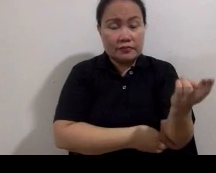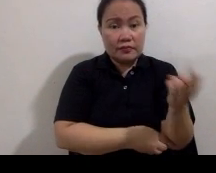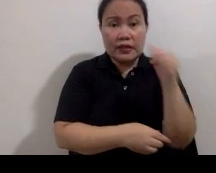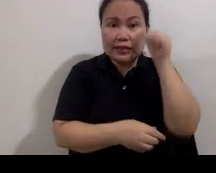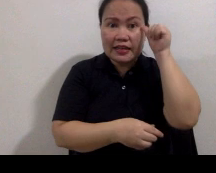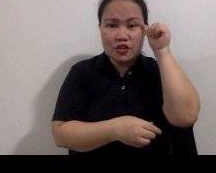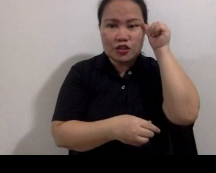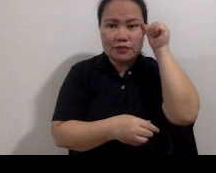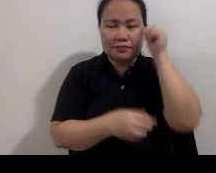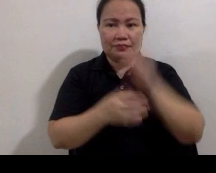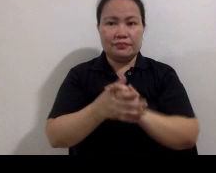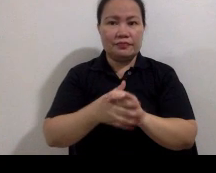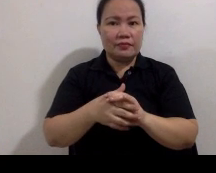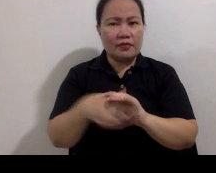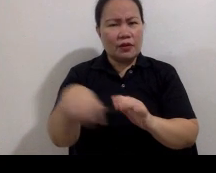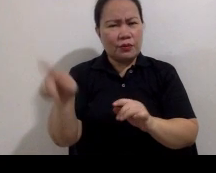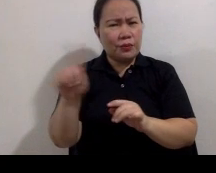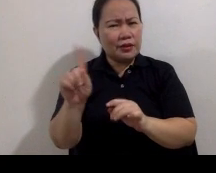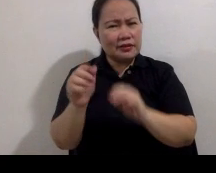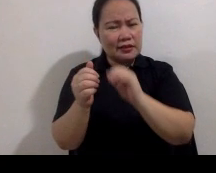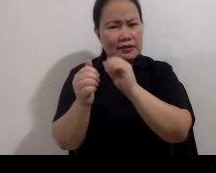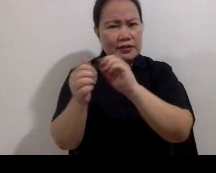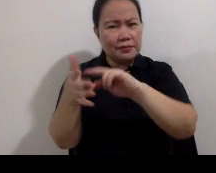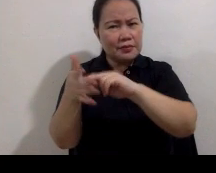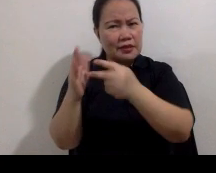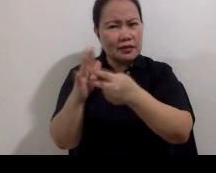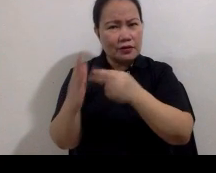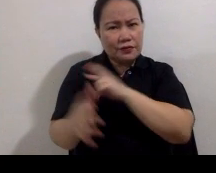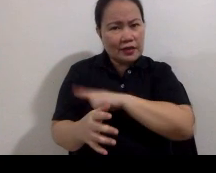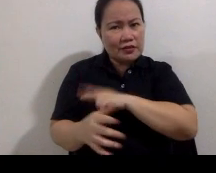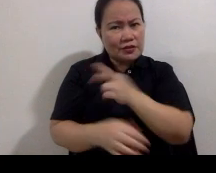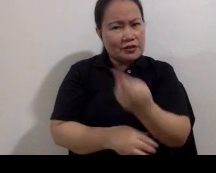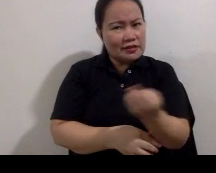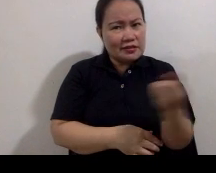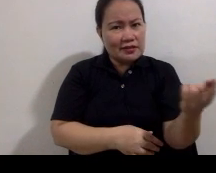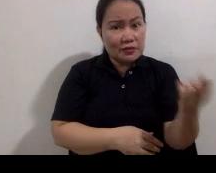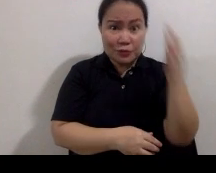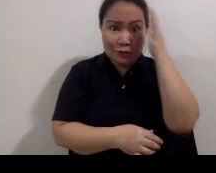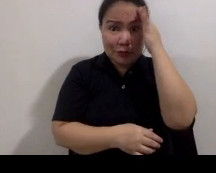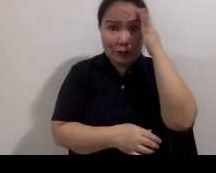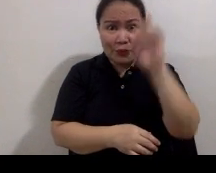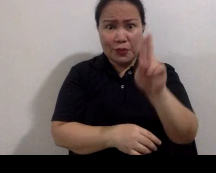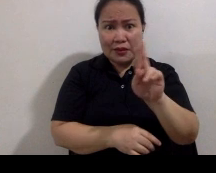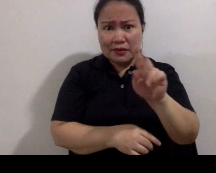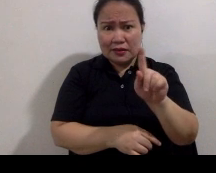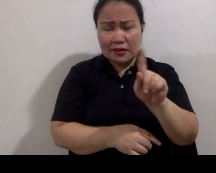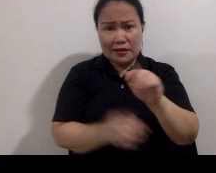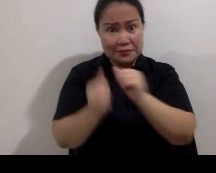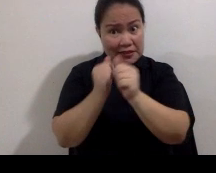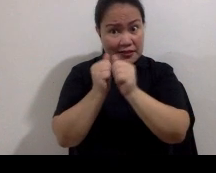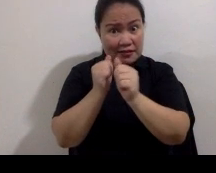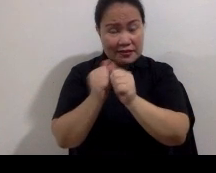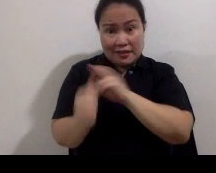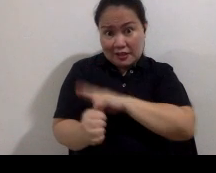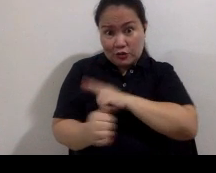ng Asya. Ano nga ba ang yamang likas? Familiar ka ba sa dalawang salitang